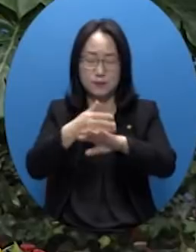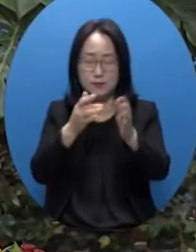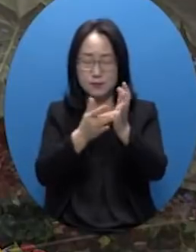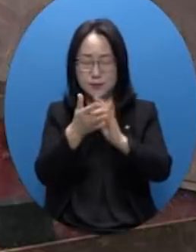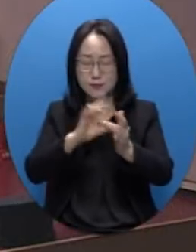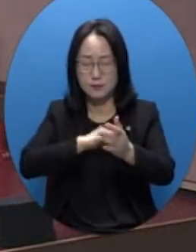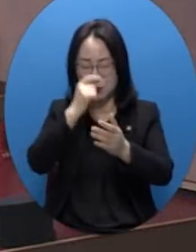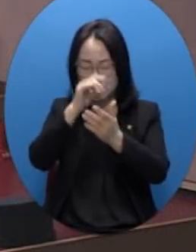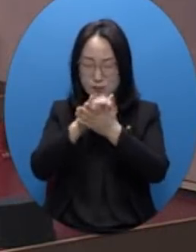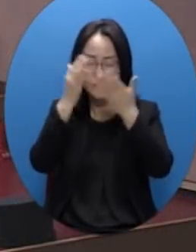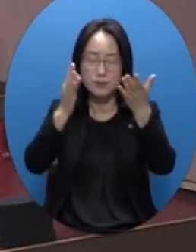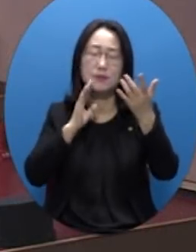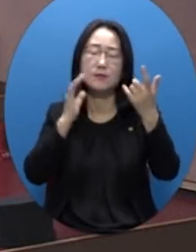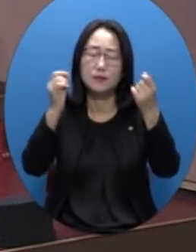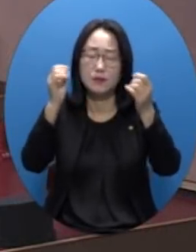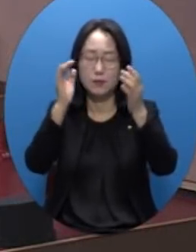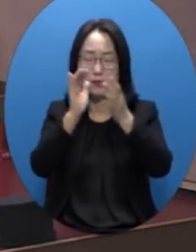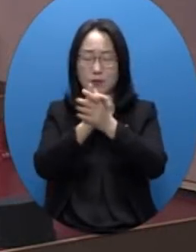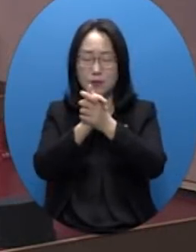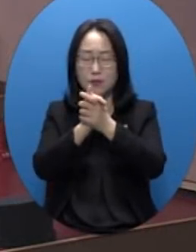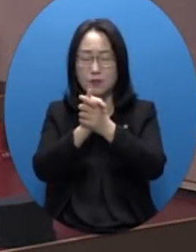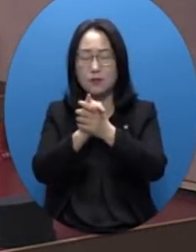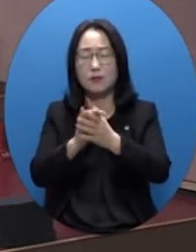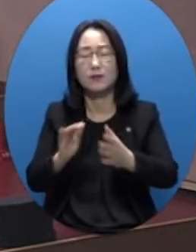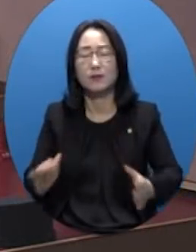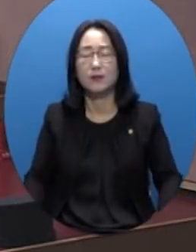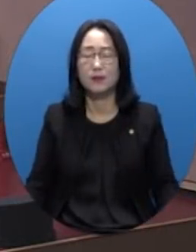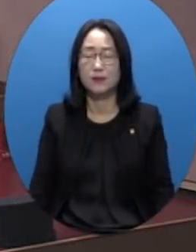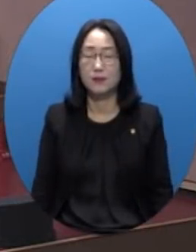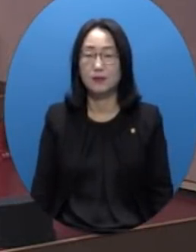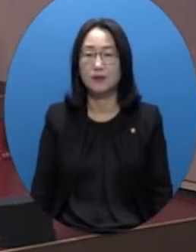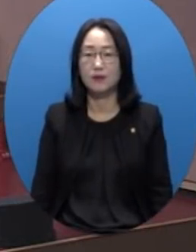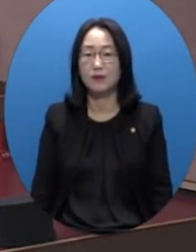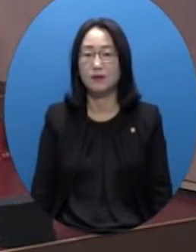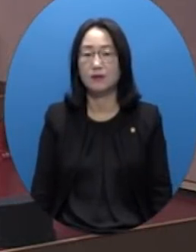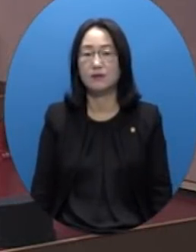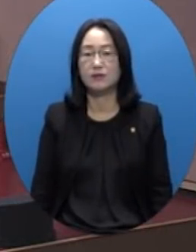예수님의 이름으로 기도 온리 없나이다 아멘